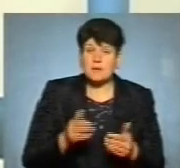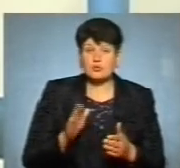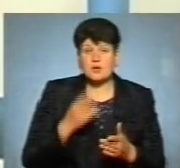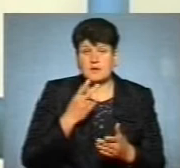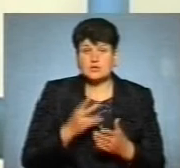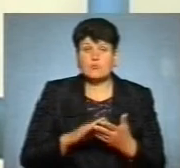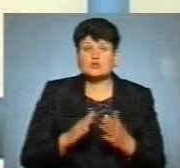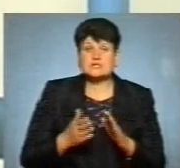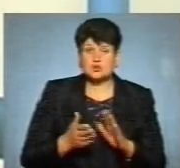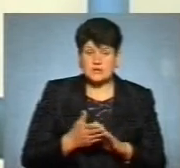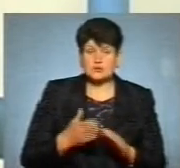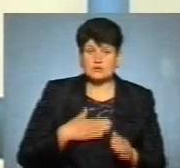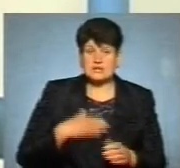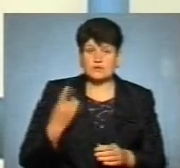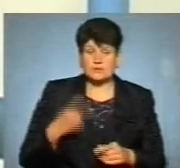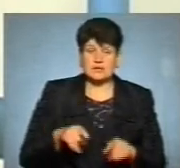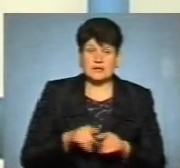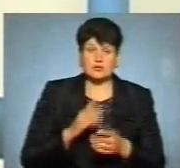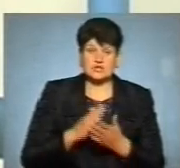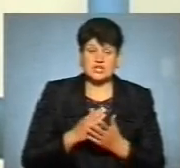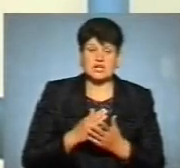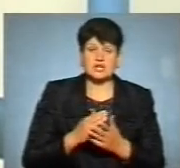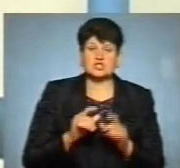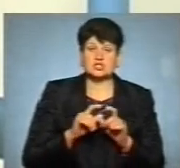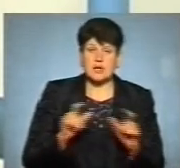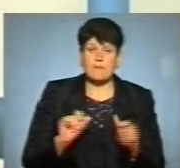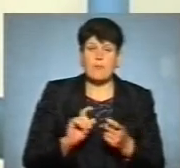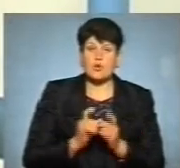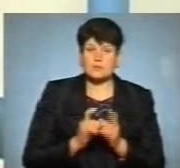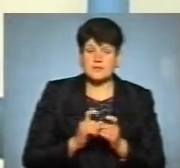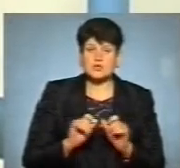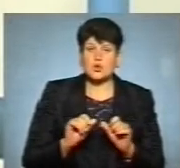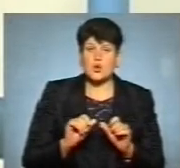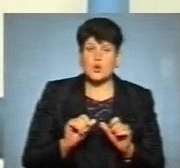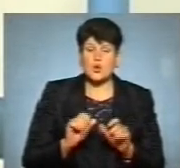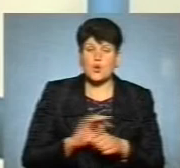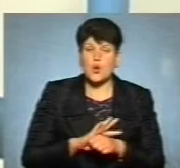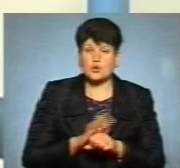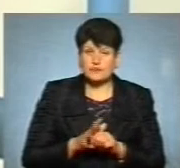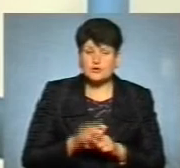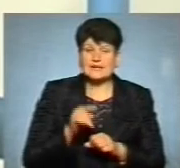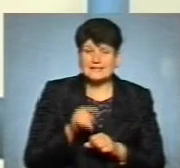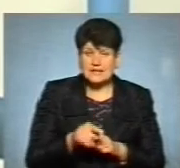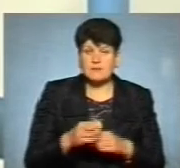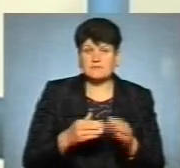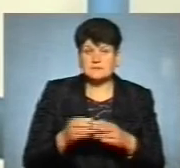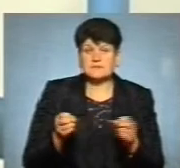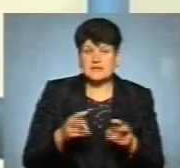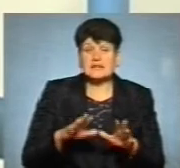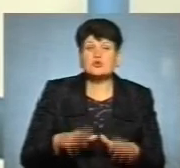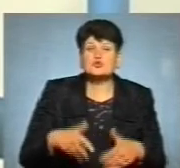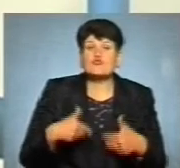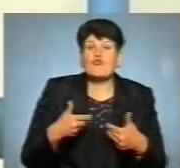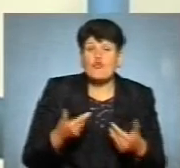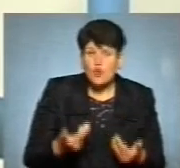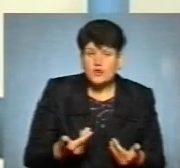нас в області. У нас також є штаб по боротьбі з коронавірусом, і там вже під час засідання фахівці дадуть свої рекомендації там